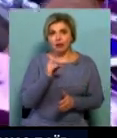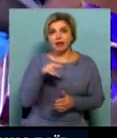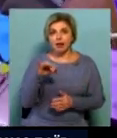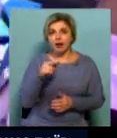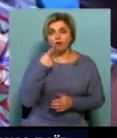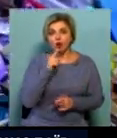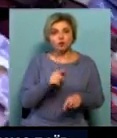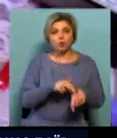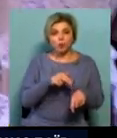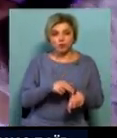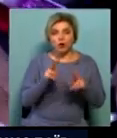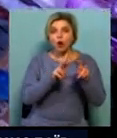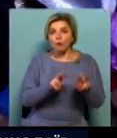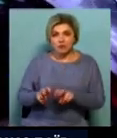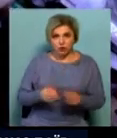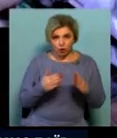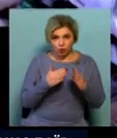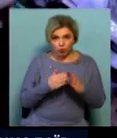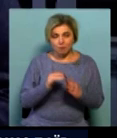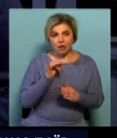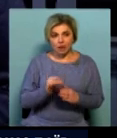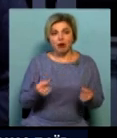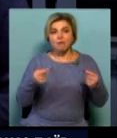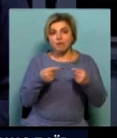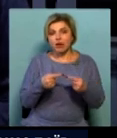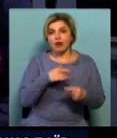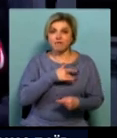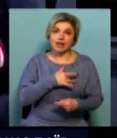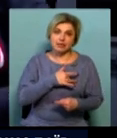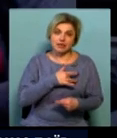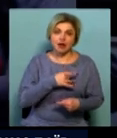говорить, правоохоронці обстежили помешкання та визначилися з версією.